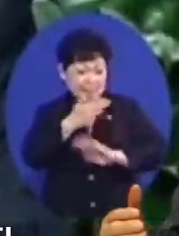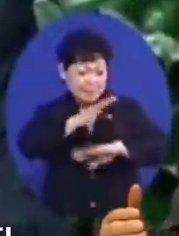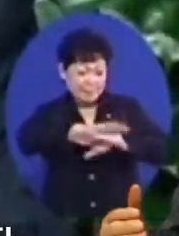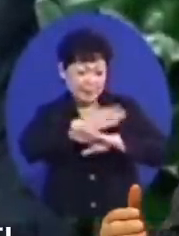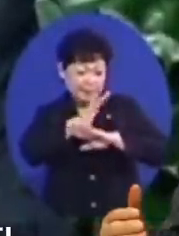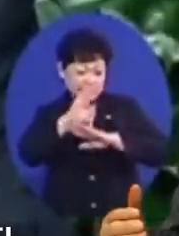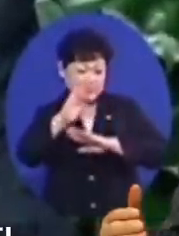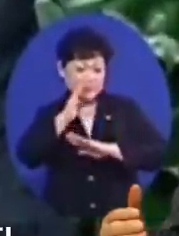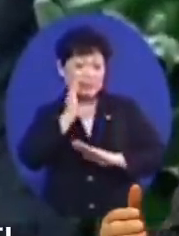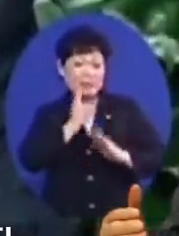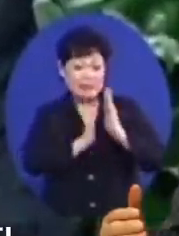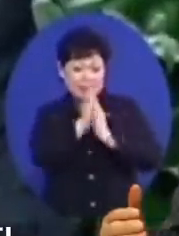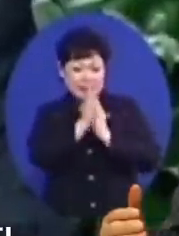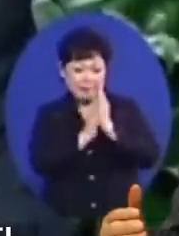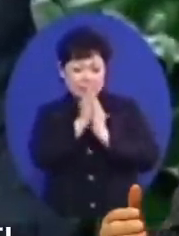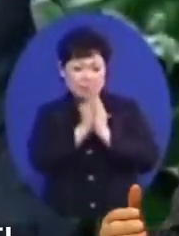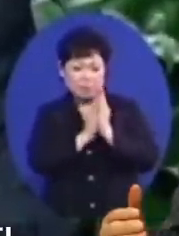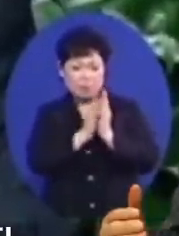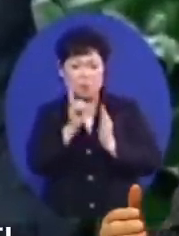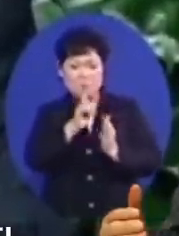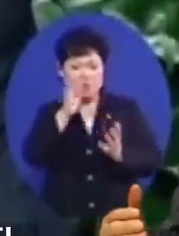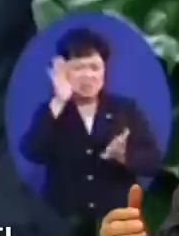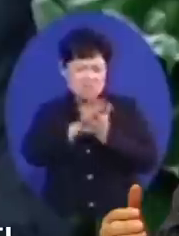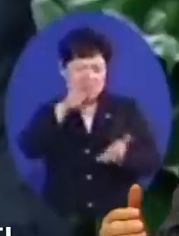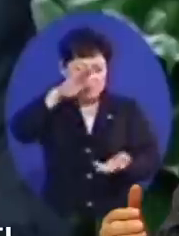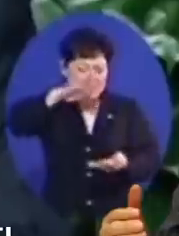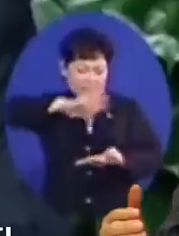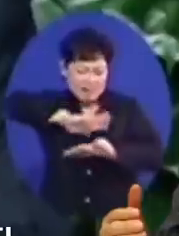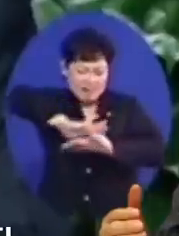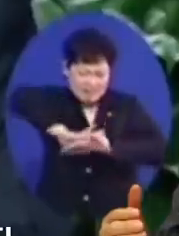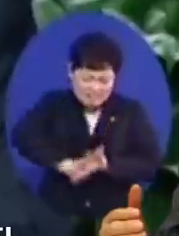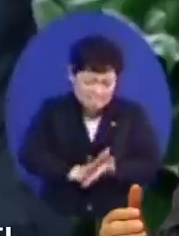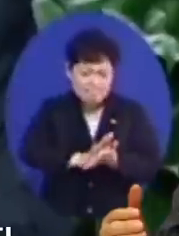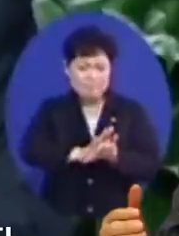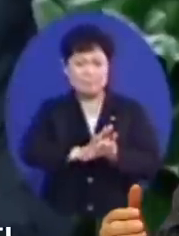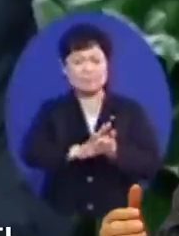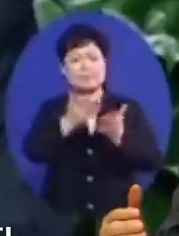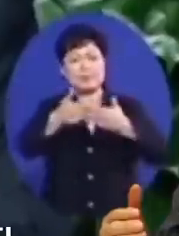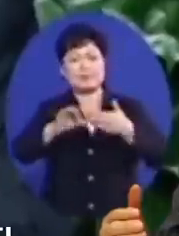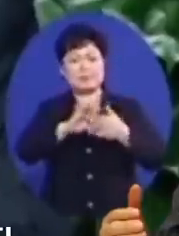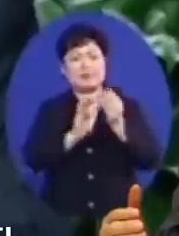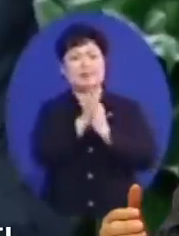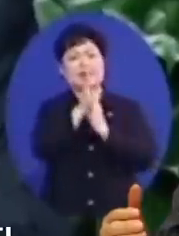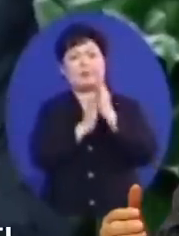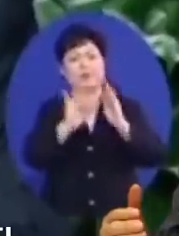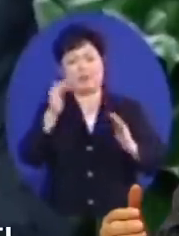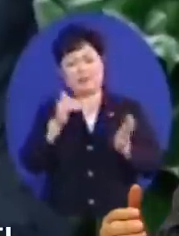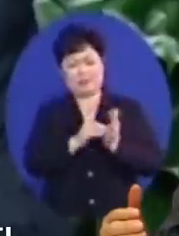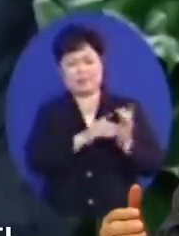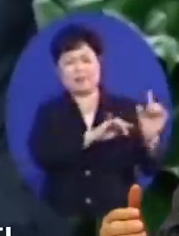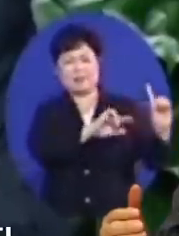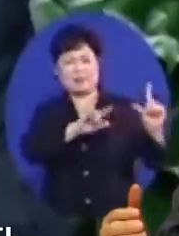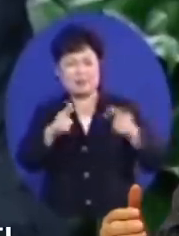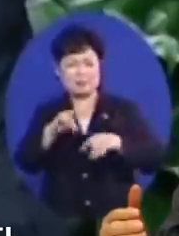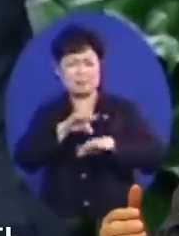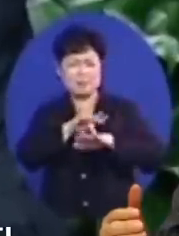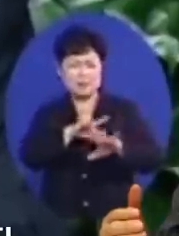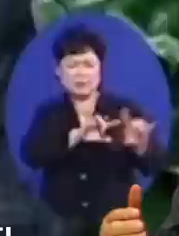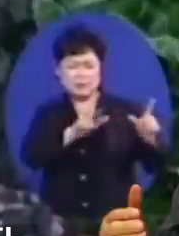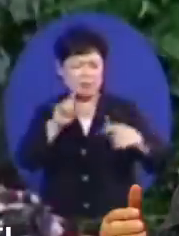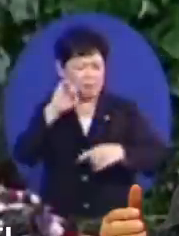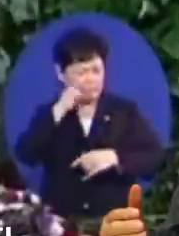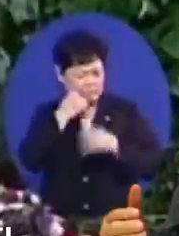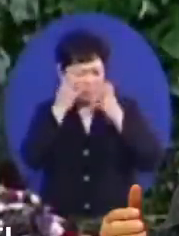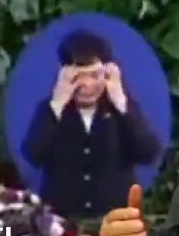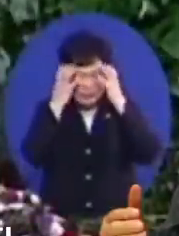온도와 압력을 받으면 그렇게 다이아몬드로 변화되는 것입니다. 이 세상에 우리가 여러 아말렉과 싸우며 모진 시련과 어려움을